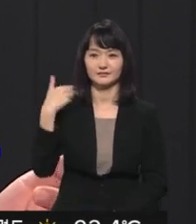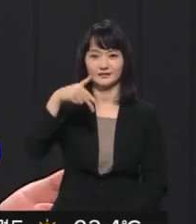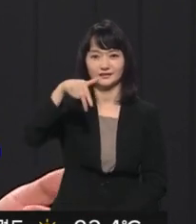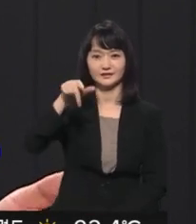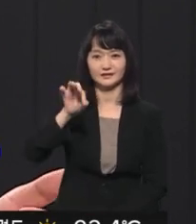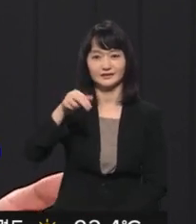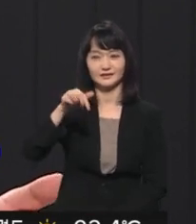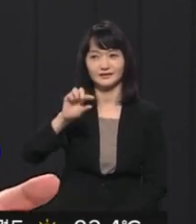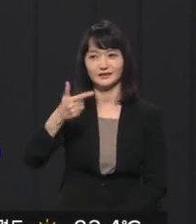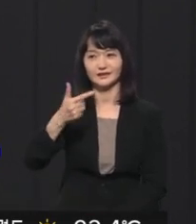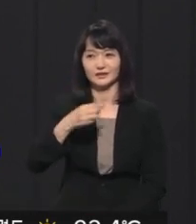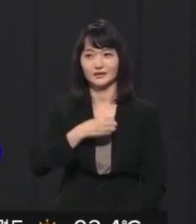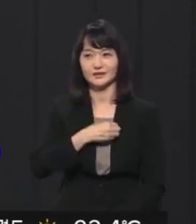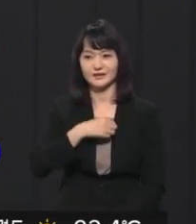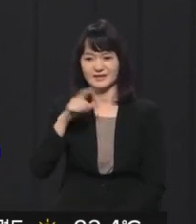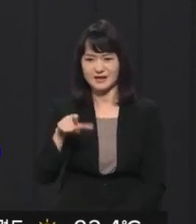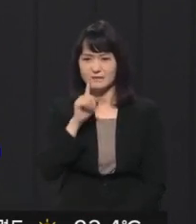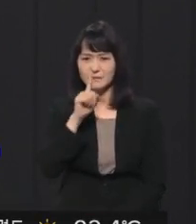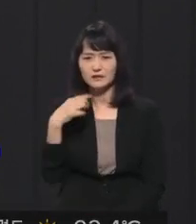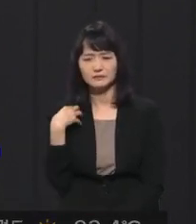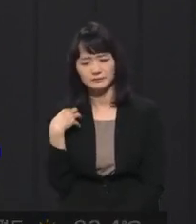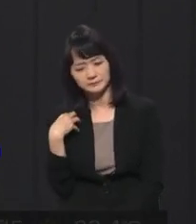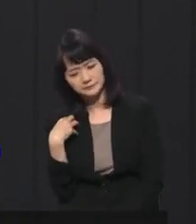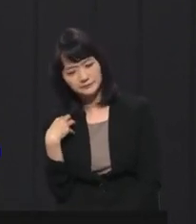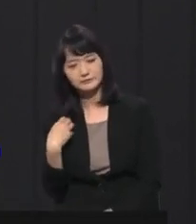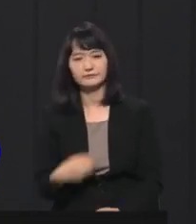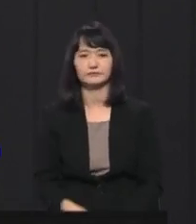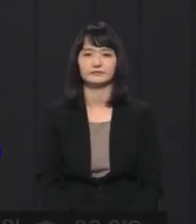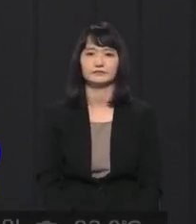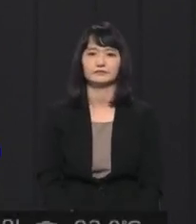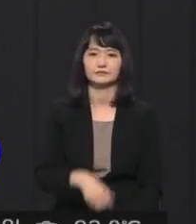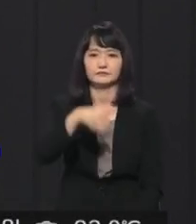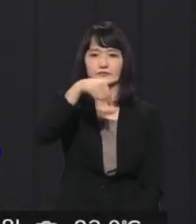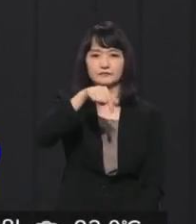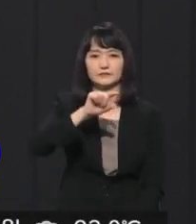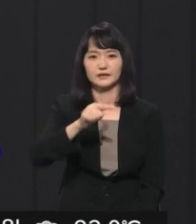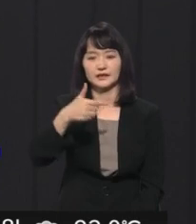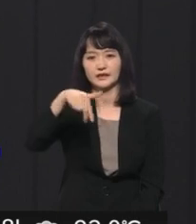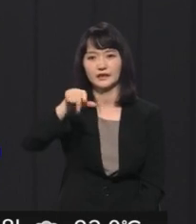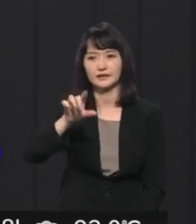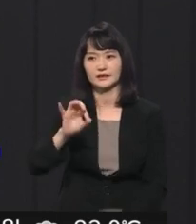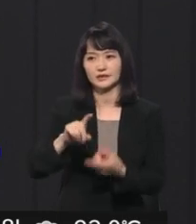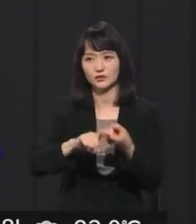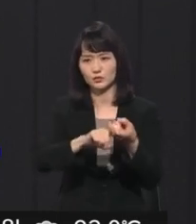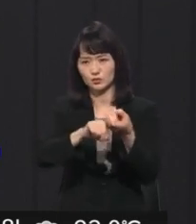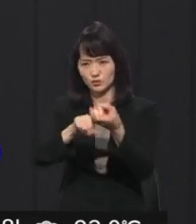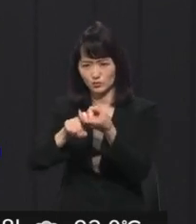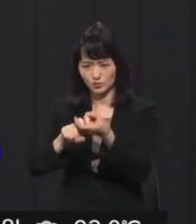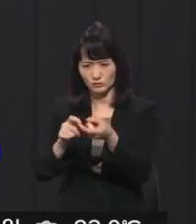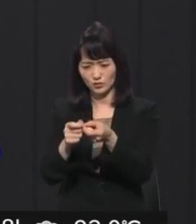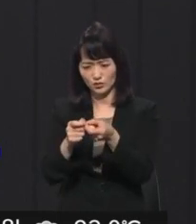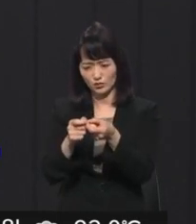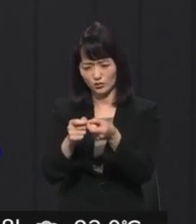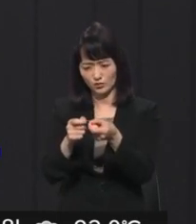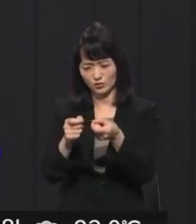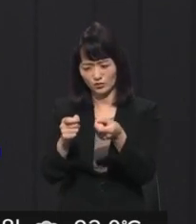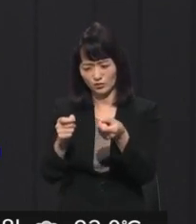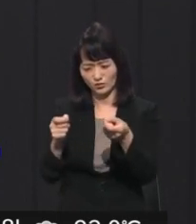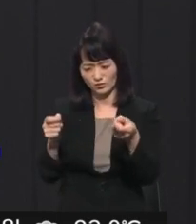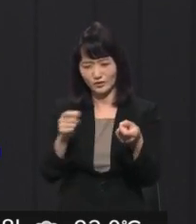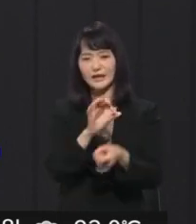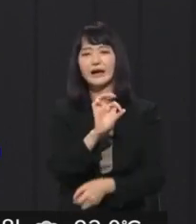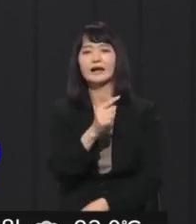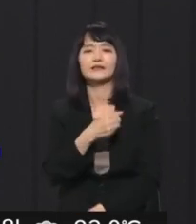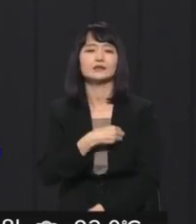조금 부담스럽긴 한데 저는 간장 동맹 이라고 하는 것을 오래 갖고 가는건 안철수 의원에게 굉장히 감소 안에서